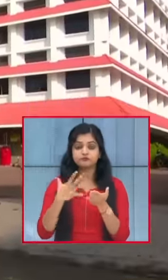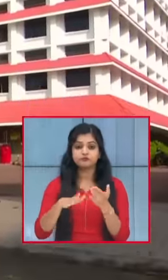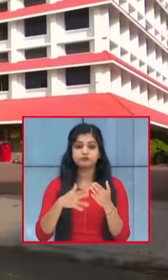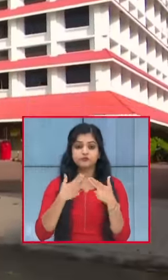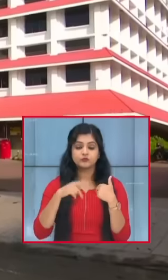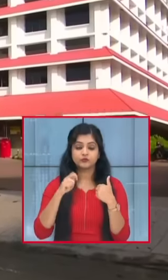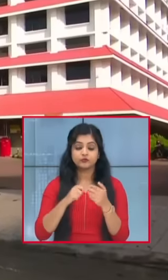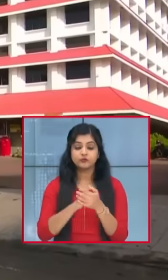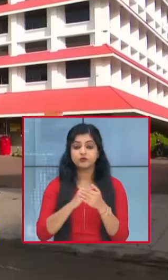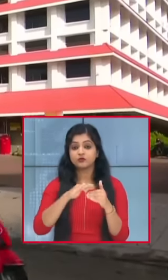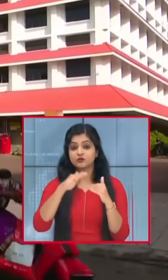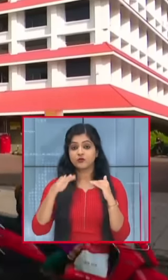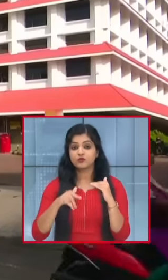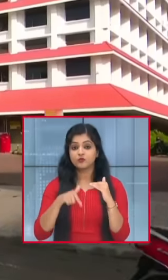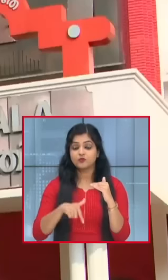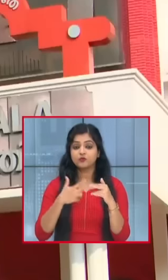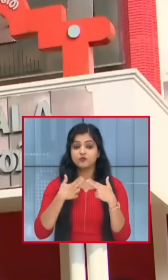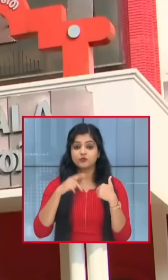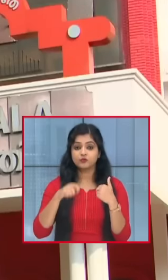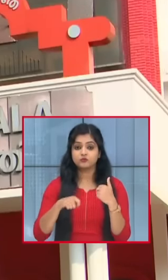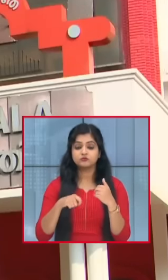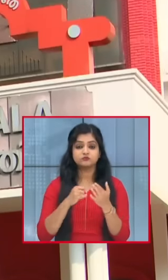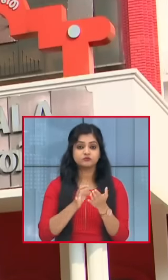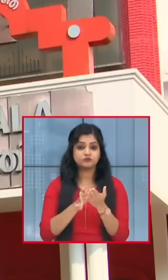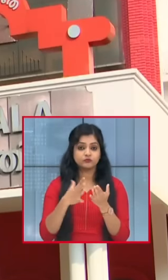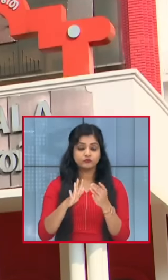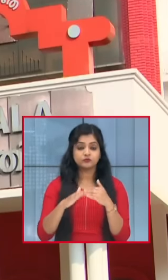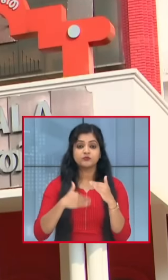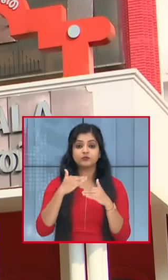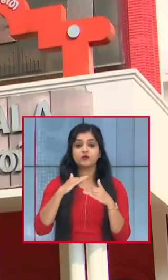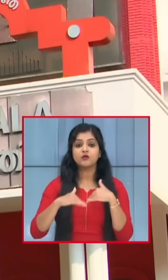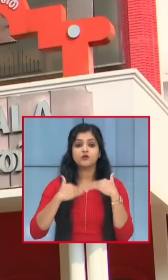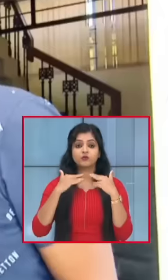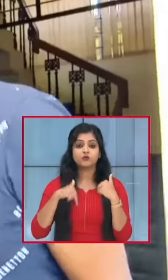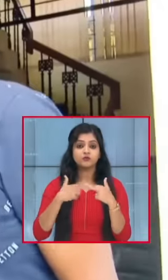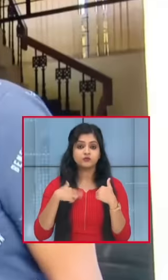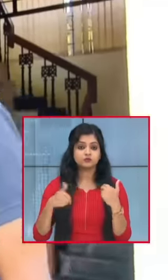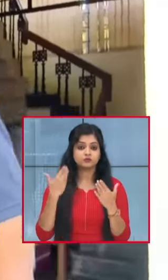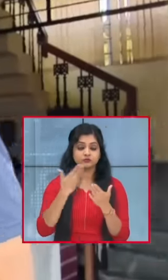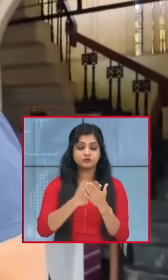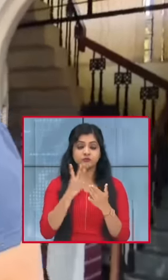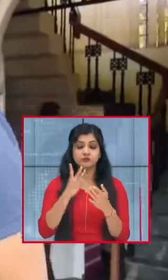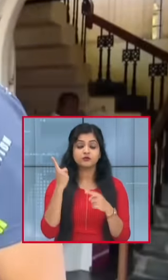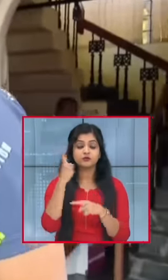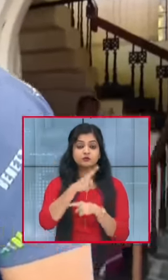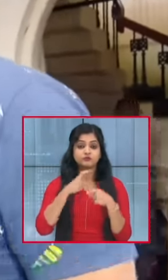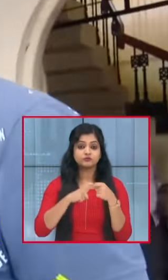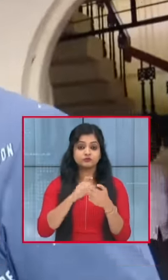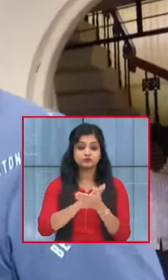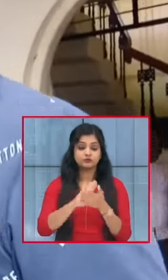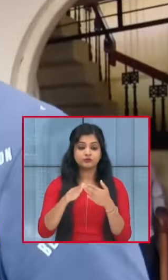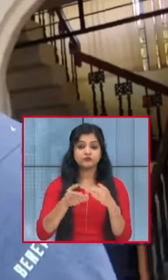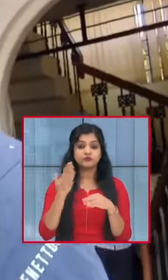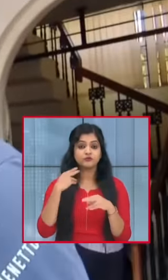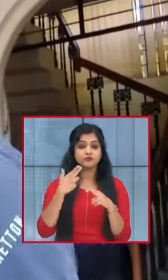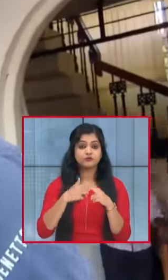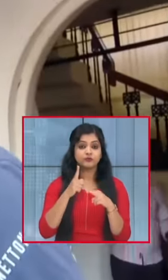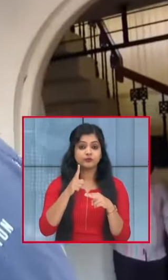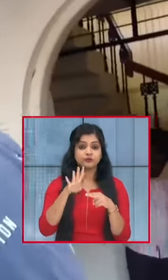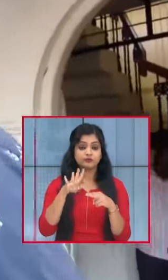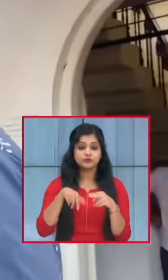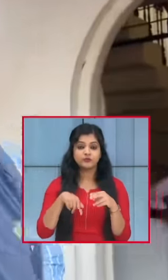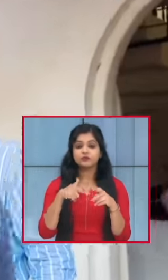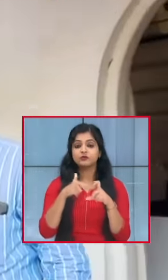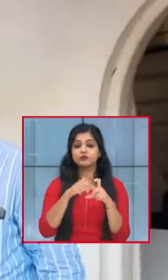തള്ളിയതിനെ തുടർന്നായിരുന്നു ശിവശങ്കർ ഹൈക്കോടതിയെ സമീപിച്ചത്. 3 ദിവസത്തെ ചോദ്യം ചെയ്യലിനു ശേഷം കഴിഞ്ഞ ഫെബ്രുവരി 14-നാണ് M. ശിവശങ്കറിനെ